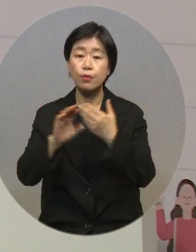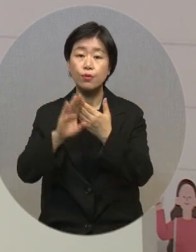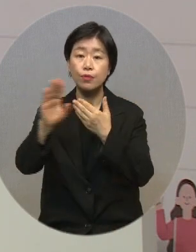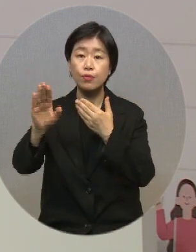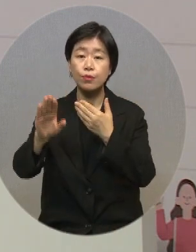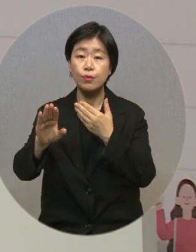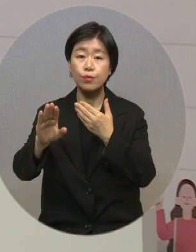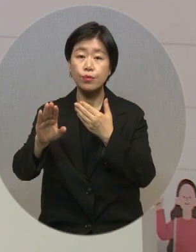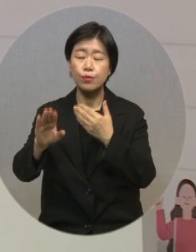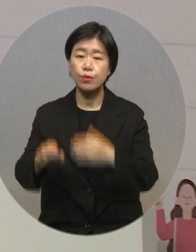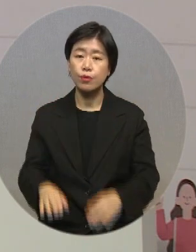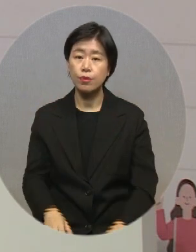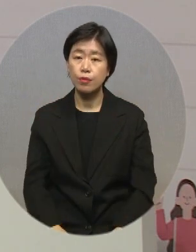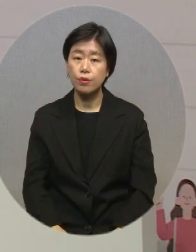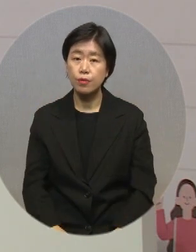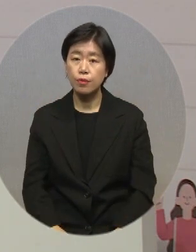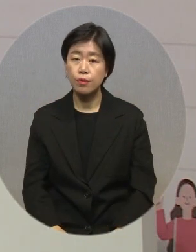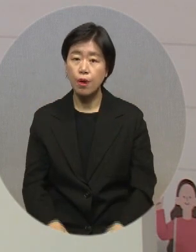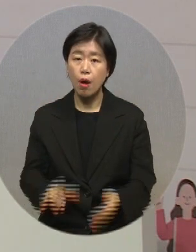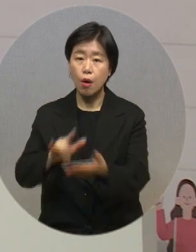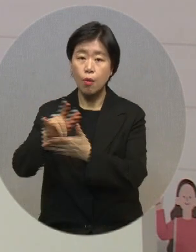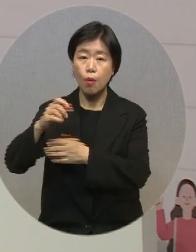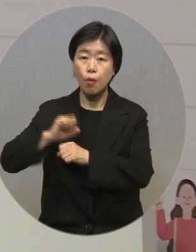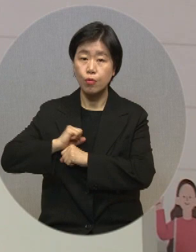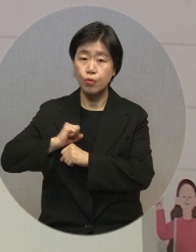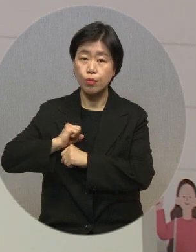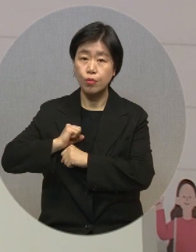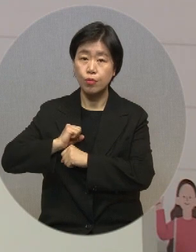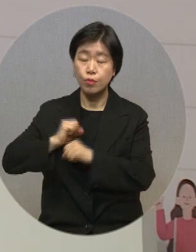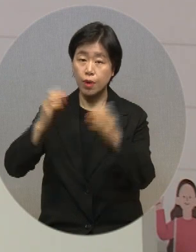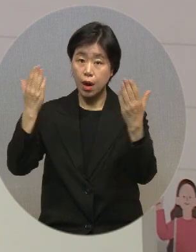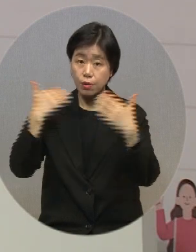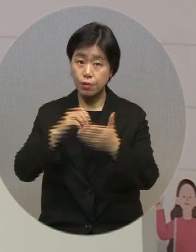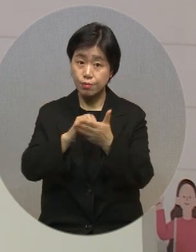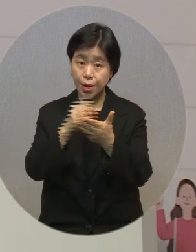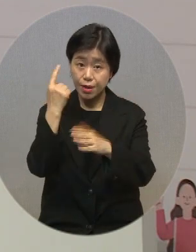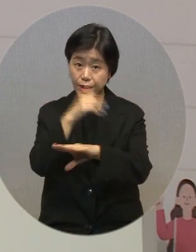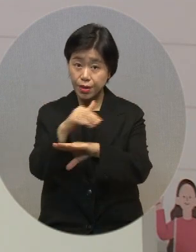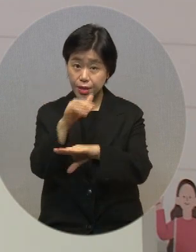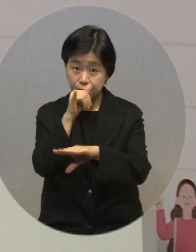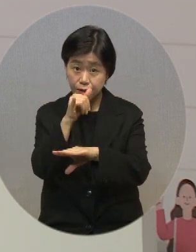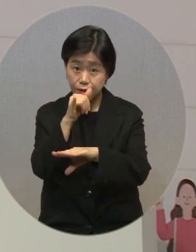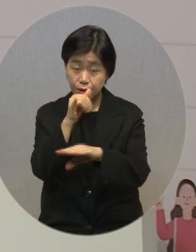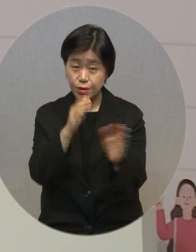입학하면 좋겠네요. 네. 아, 어디 준비를 잘 하고 계십니까?